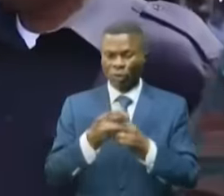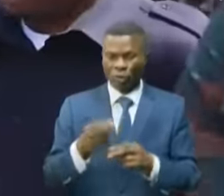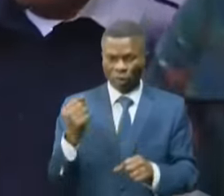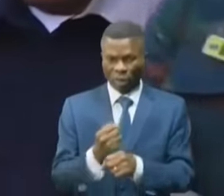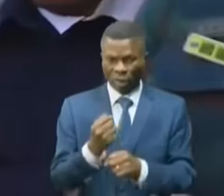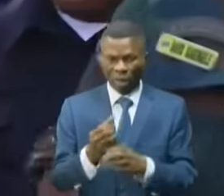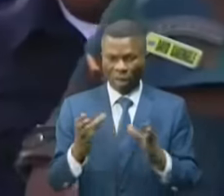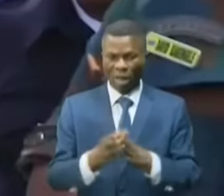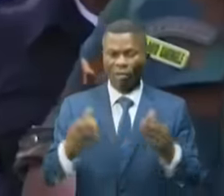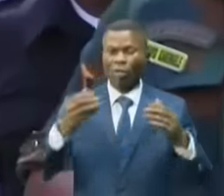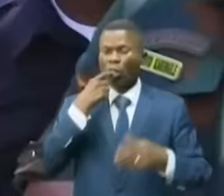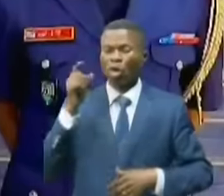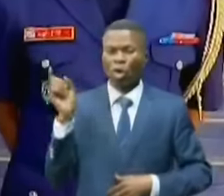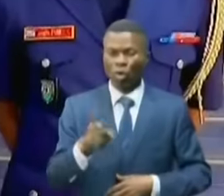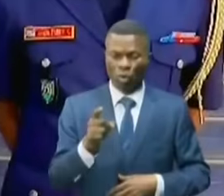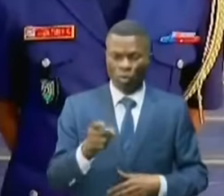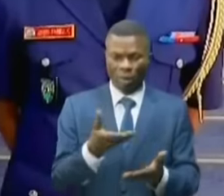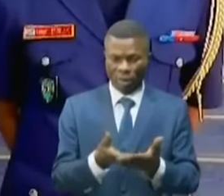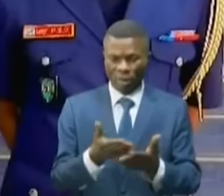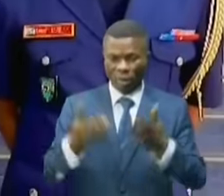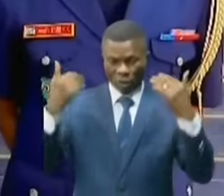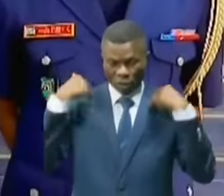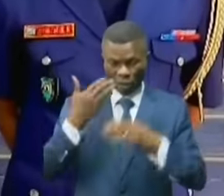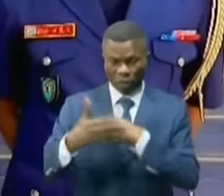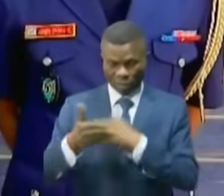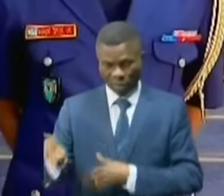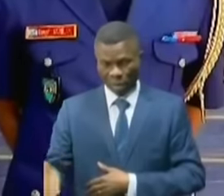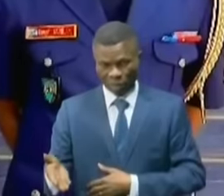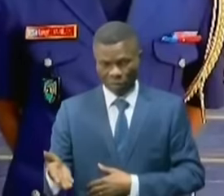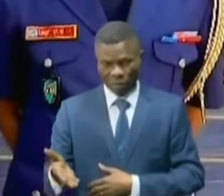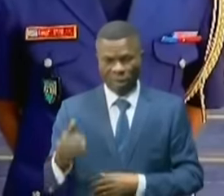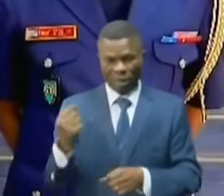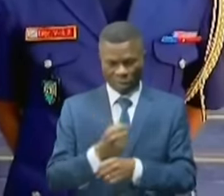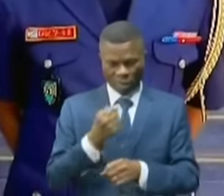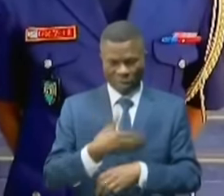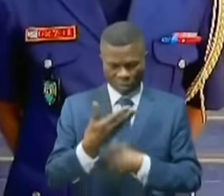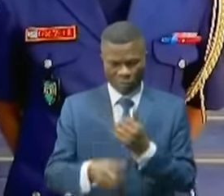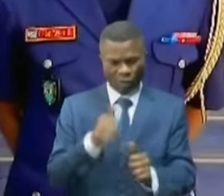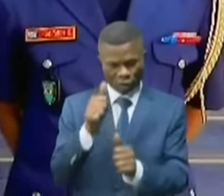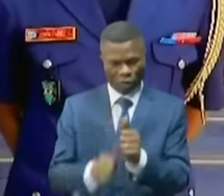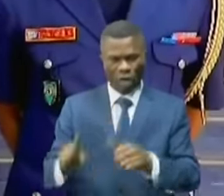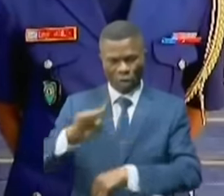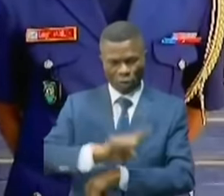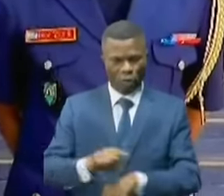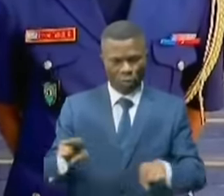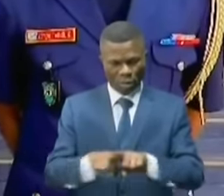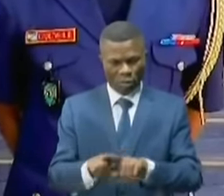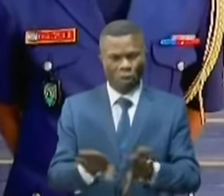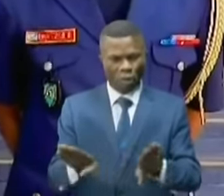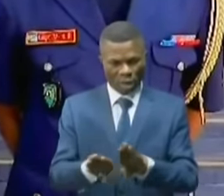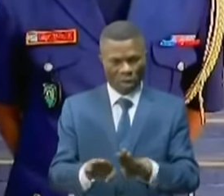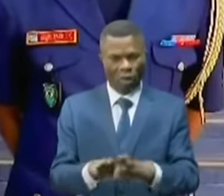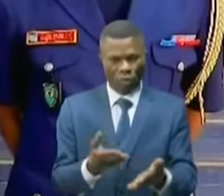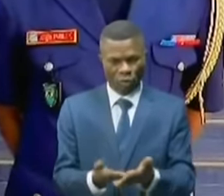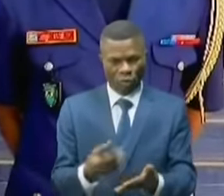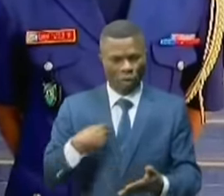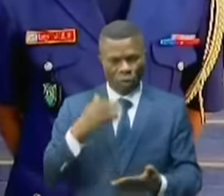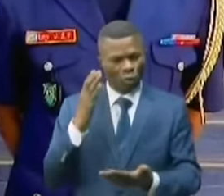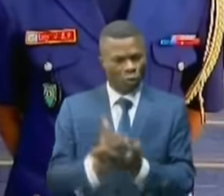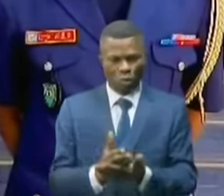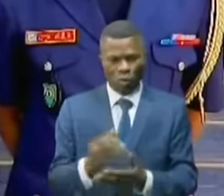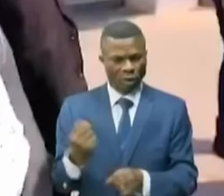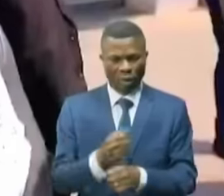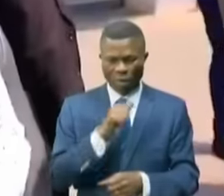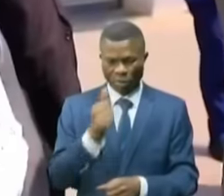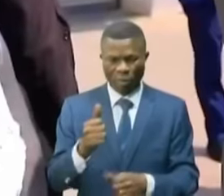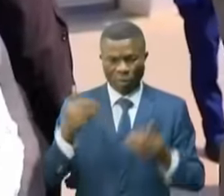avec les commandements que vous voyez à côté. Et le travail se fait de jour comme de nuit. Et nous n'allons pas nous arrêter,